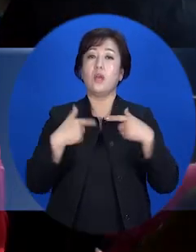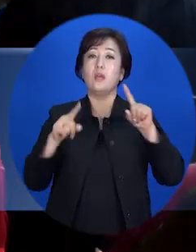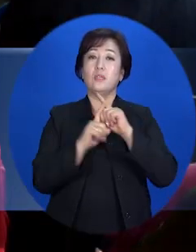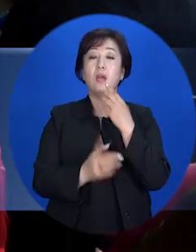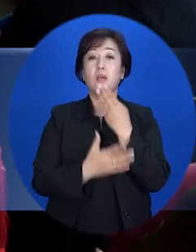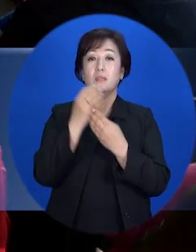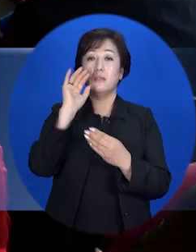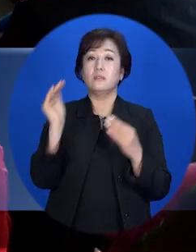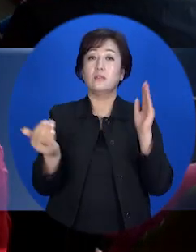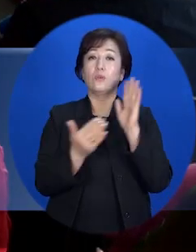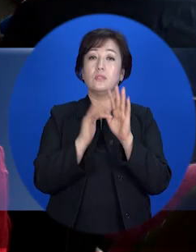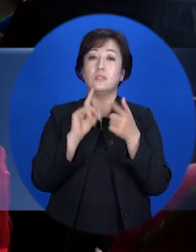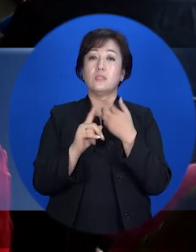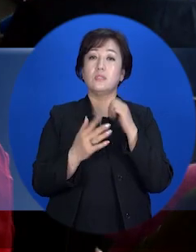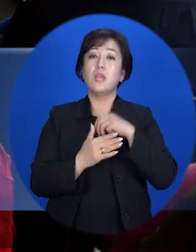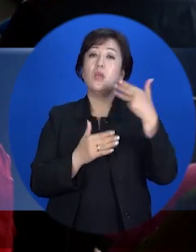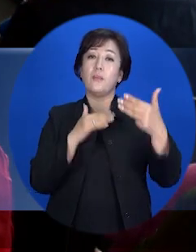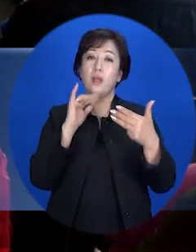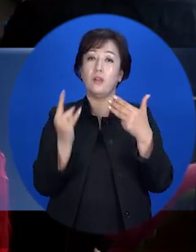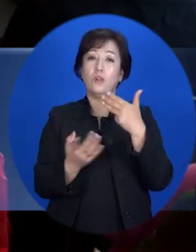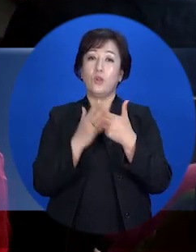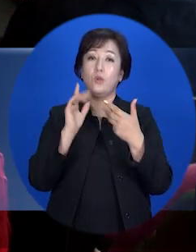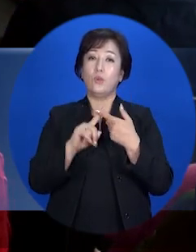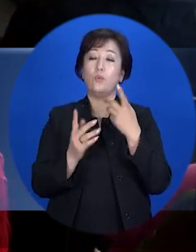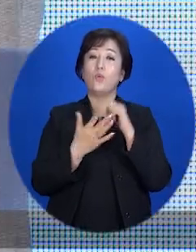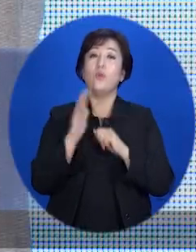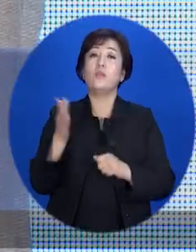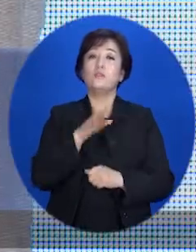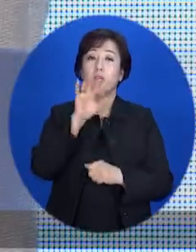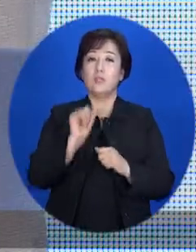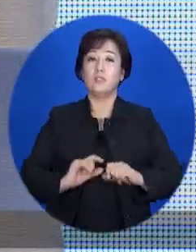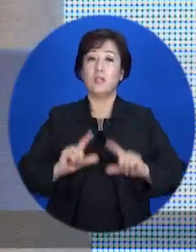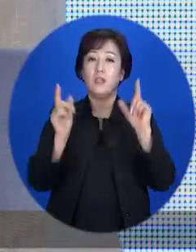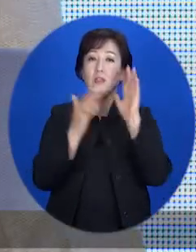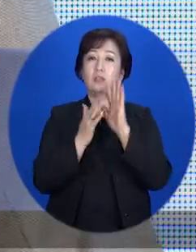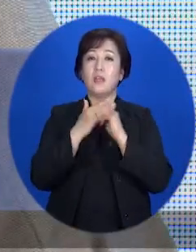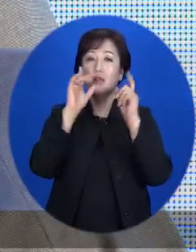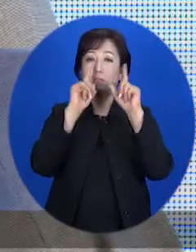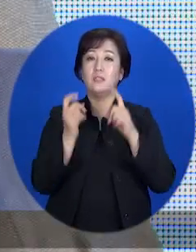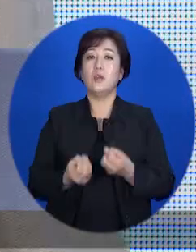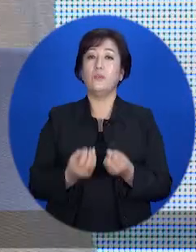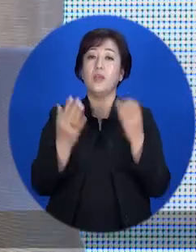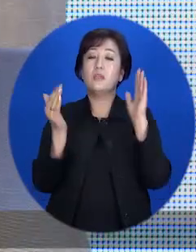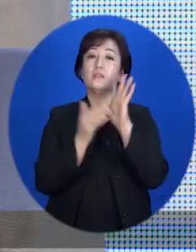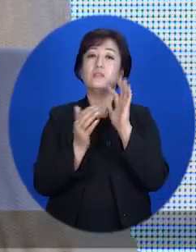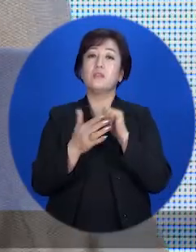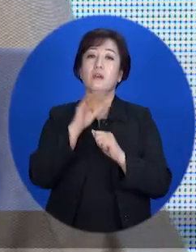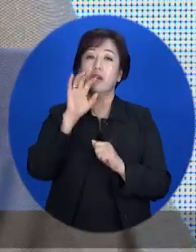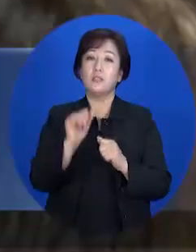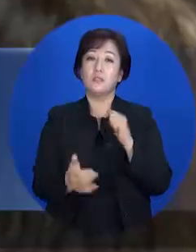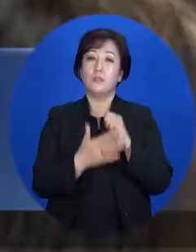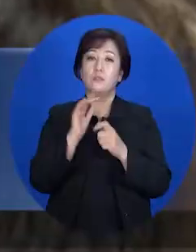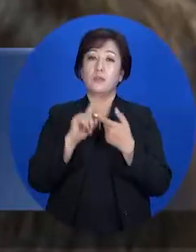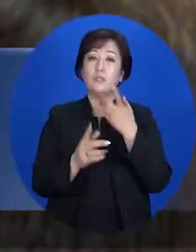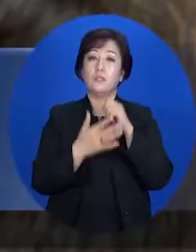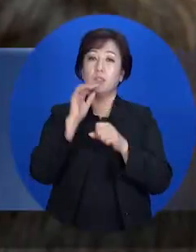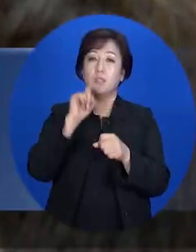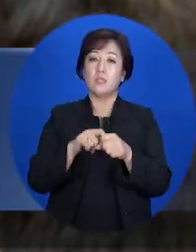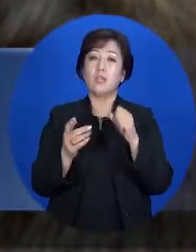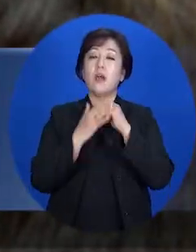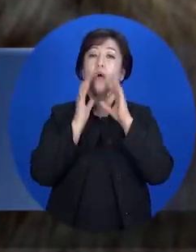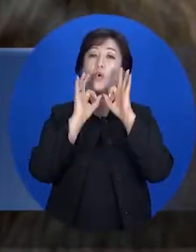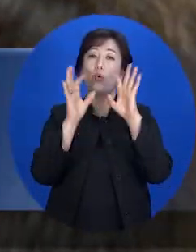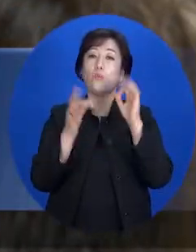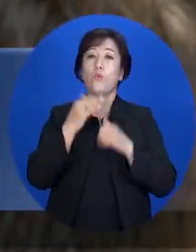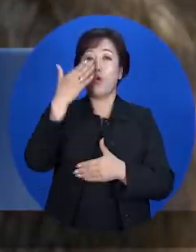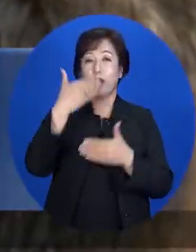주제로 제8회 수산인의 날 기념 행사가 개최됐습니다. 기념식에서는 수산인을 주제로 홍보 영상을